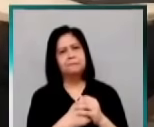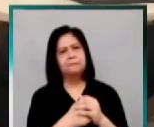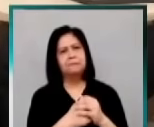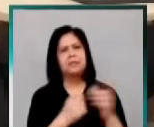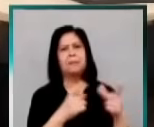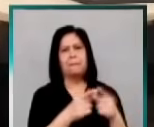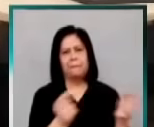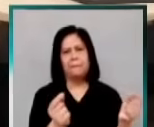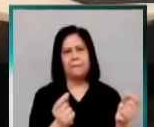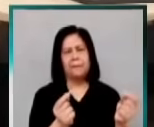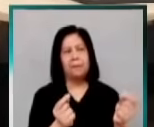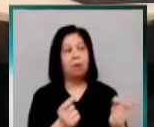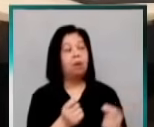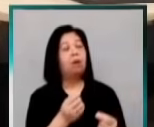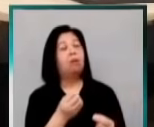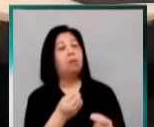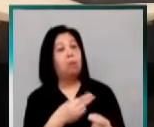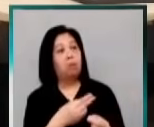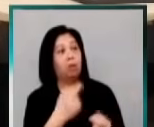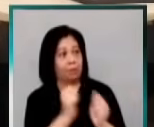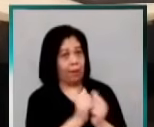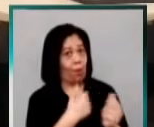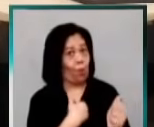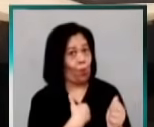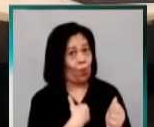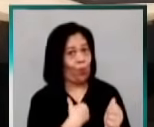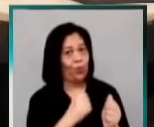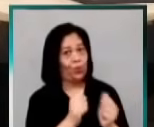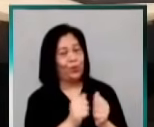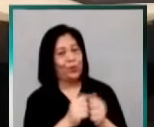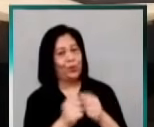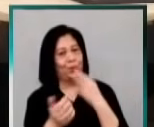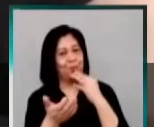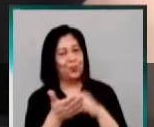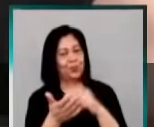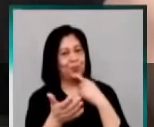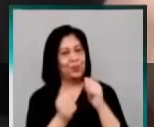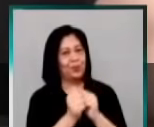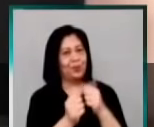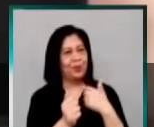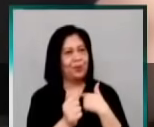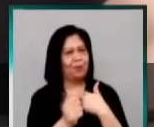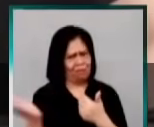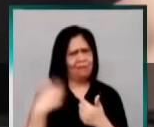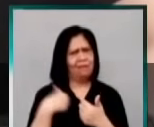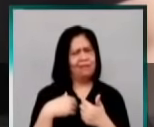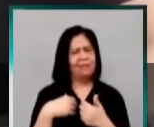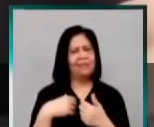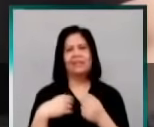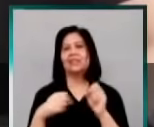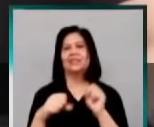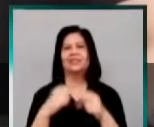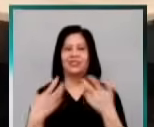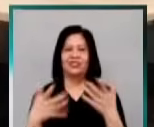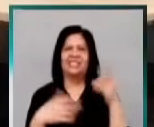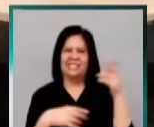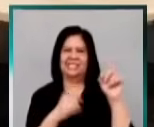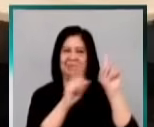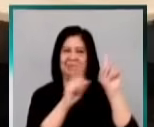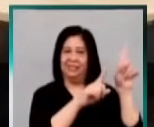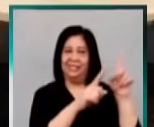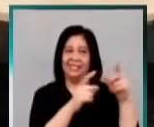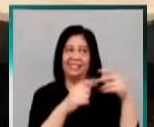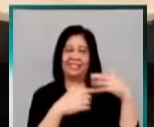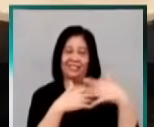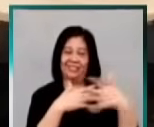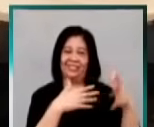Ah, sama ako. Like sa isa message, sama ako. Sabi niya, tara. So the rest is history. Kaligitnaan